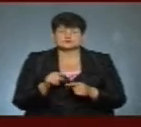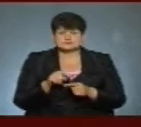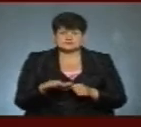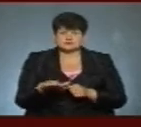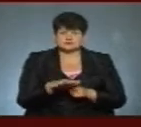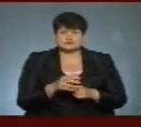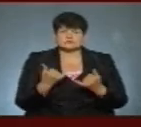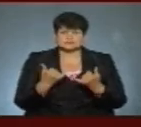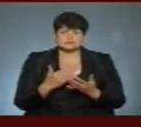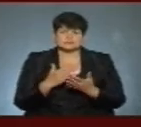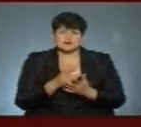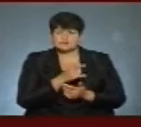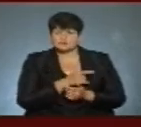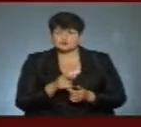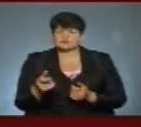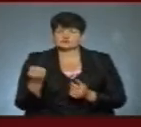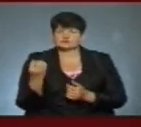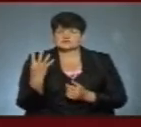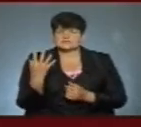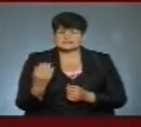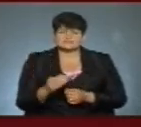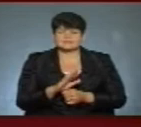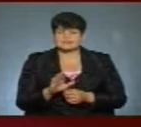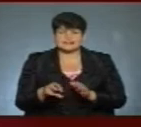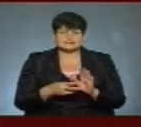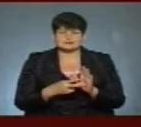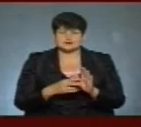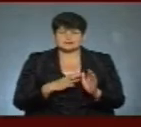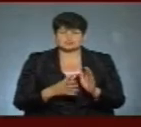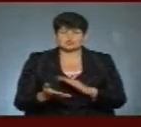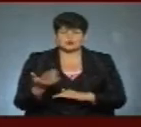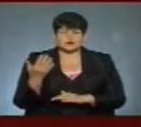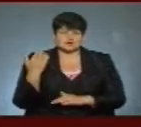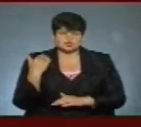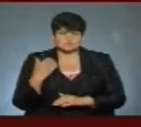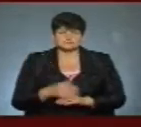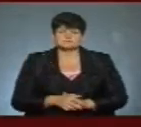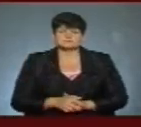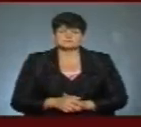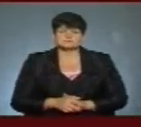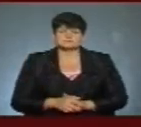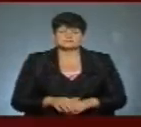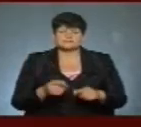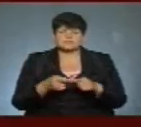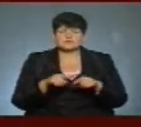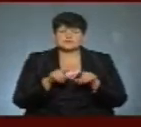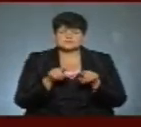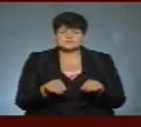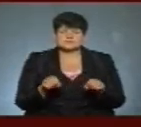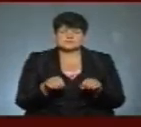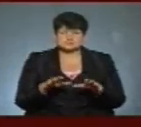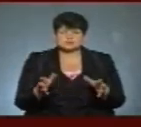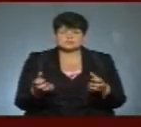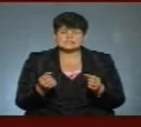зонування відтепер діятиме протягом 14 днів, а не 7, як було раніше, каже Максим Степанов. Таке рішення прийняли на